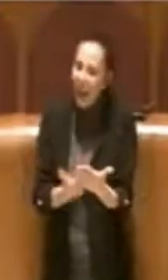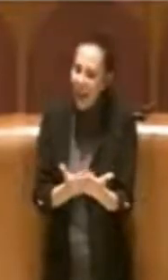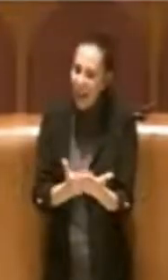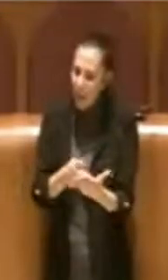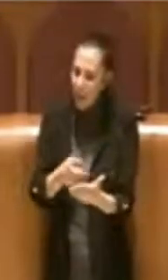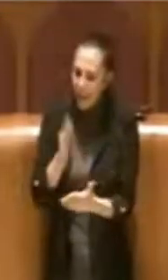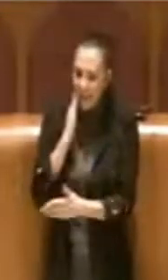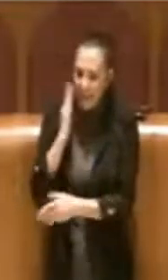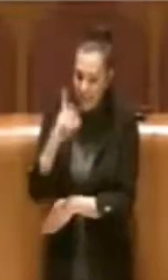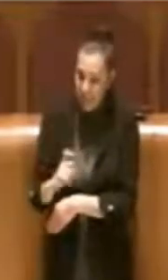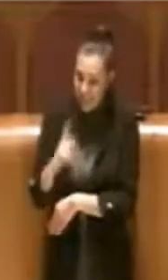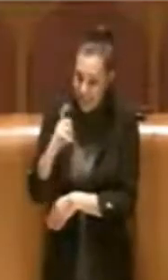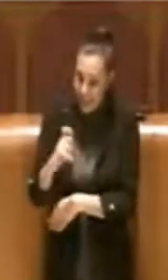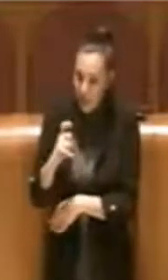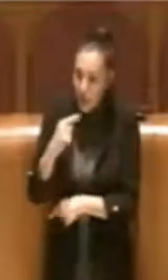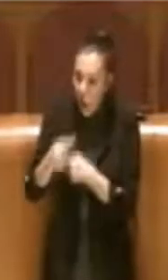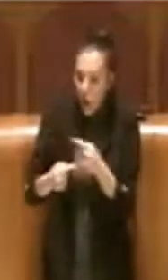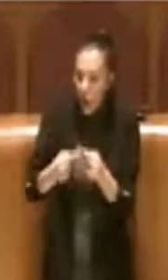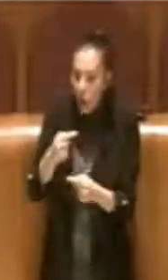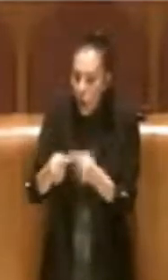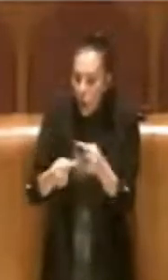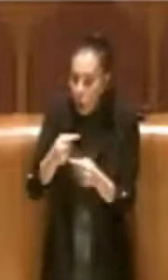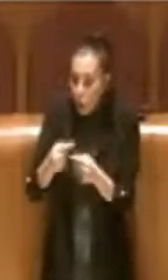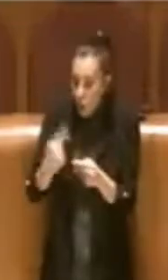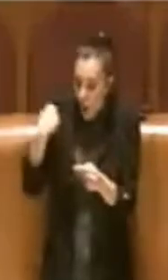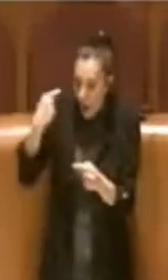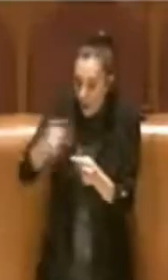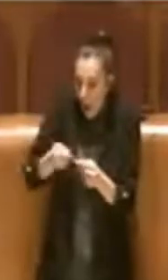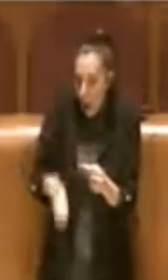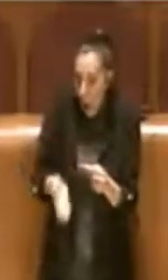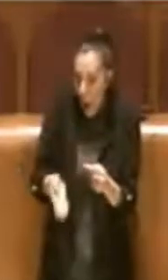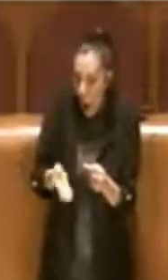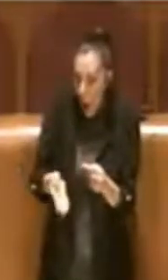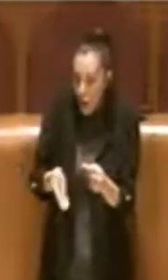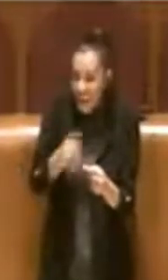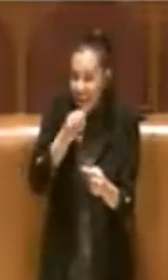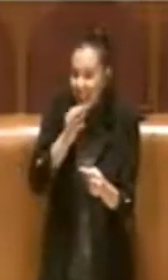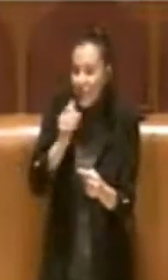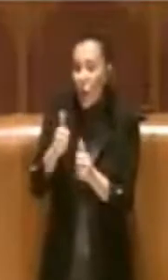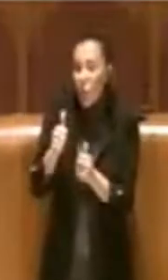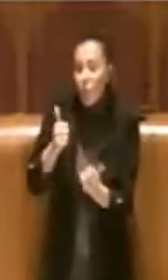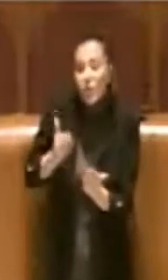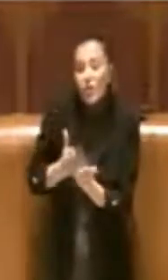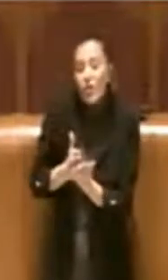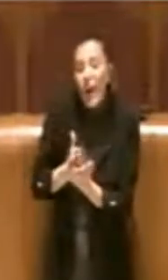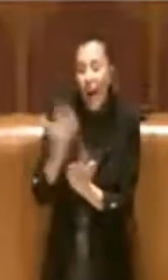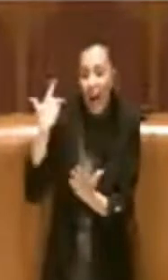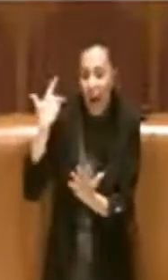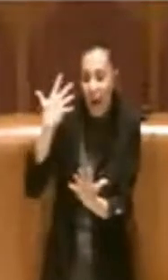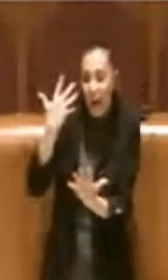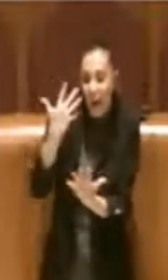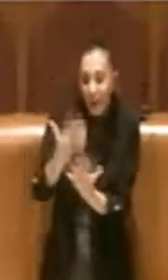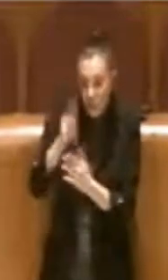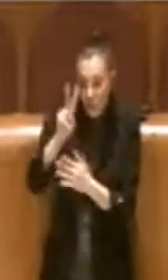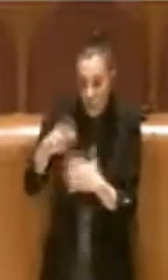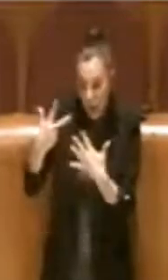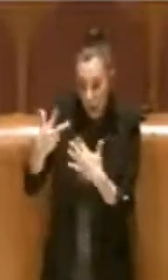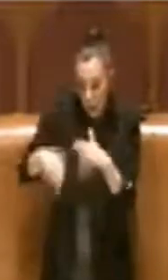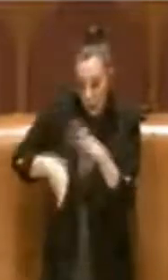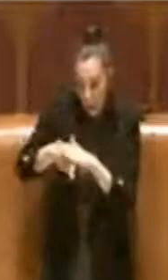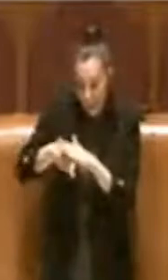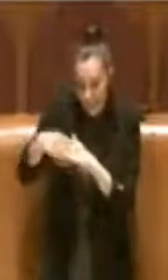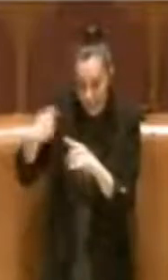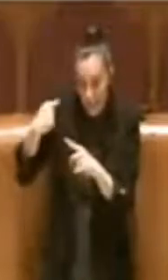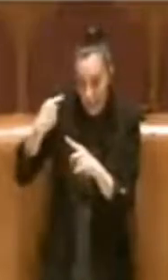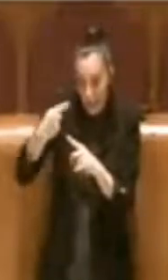del debito continua ancora oggi a distanza di 11 anni dal 2008 continua un po' a